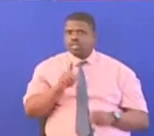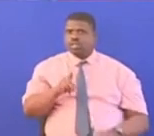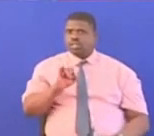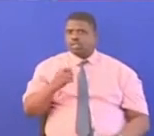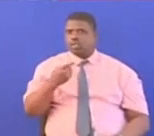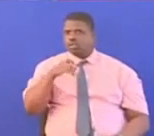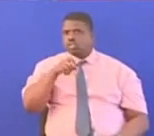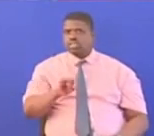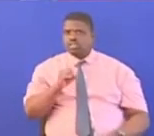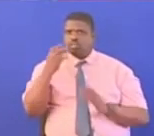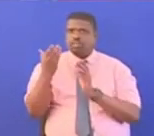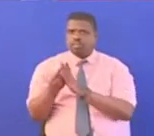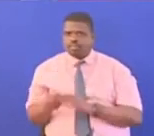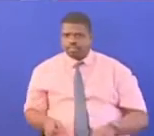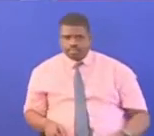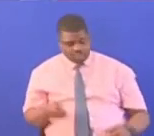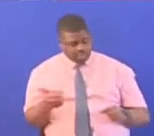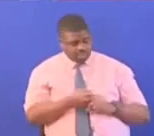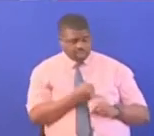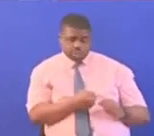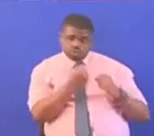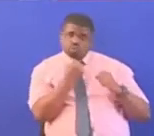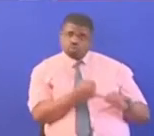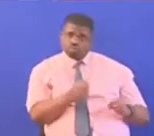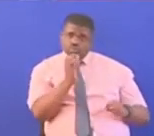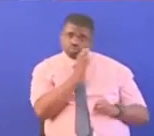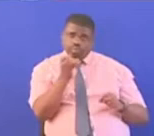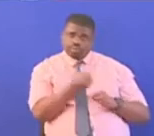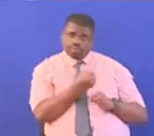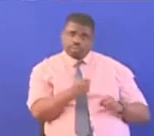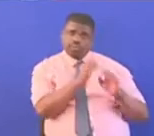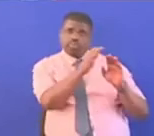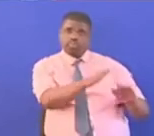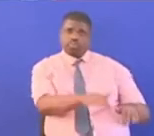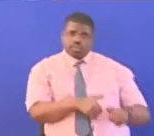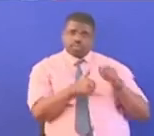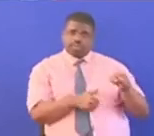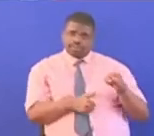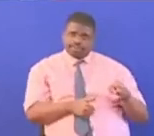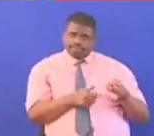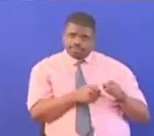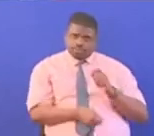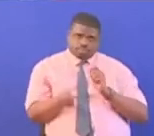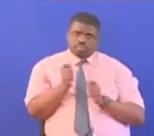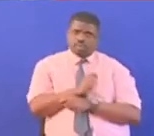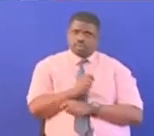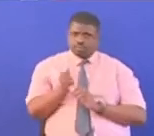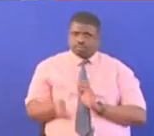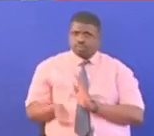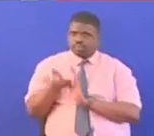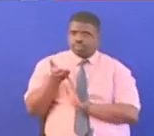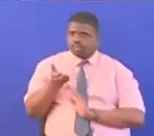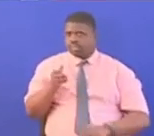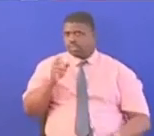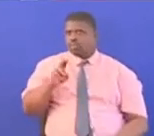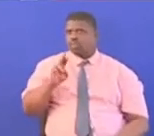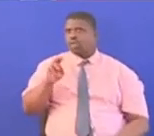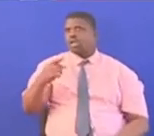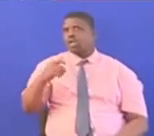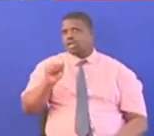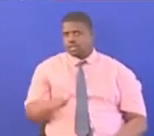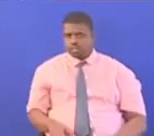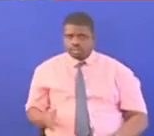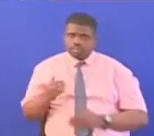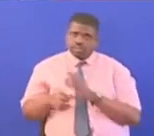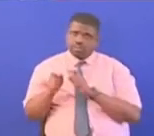pamoja. Kama kuna kazi ngumu tuliwahi kufanya kwenye bunge hili, ilikuwa ni kazi ya kupandisha Kigosi na kupandisha Ugala. Wabunge wa maeneo